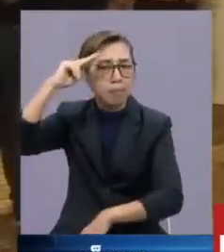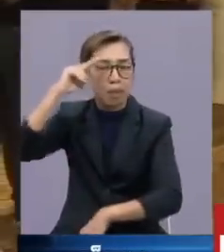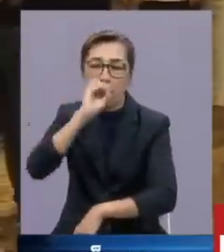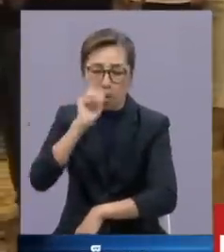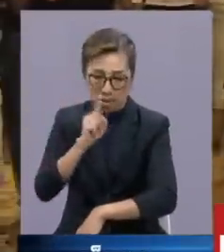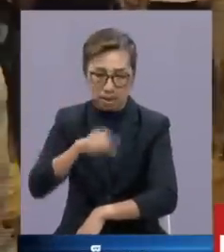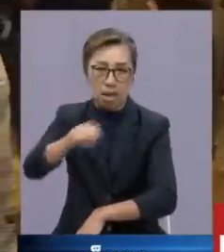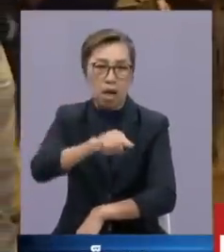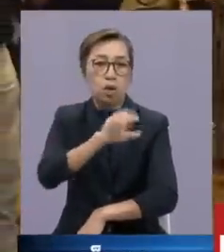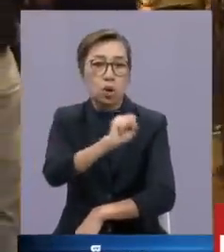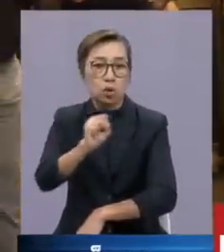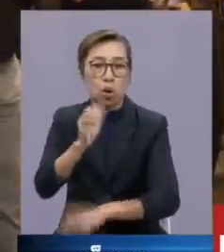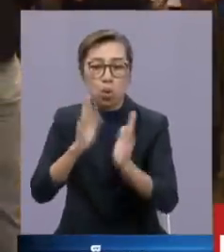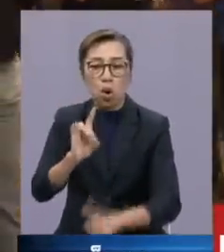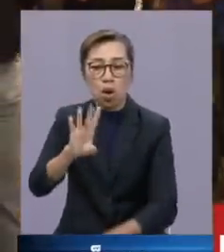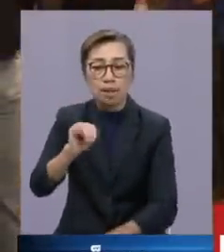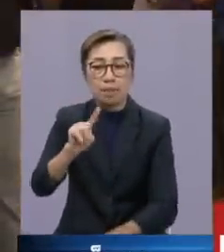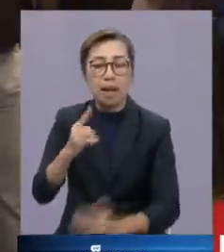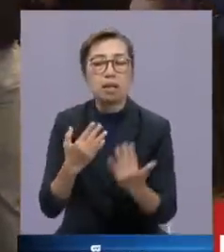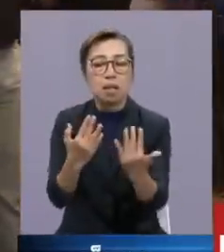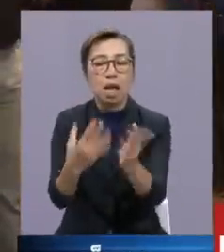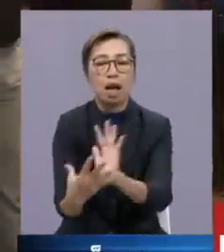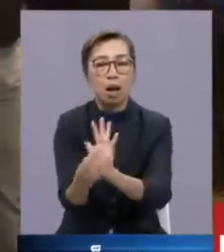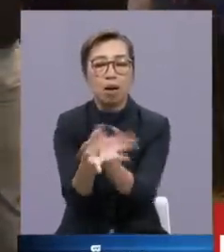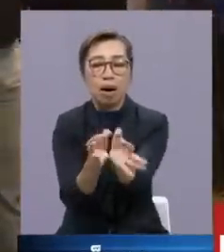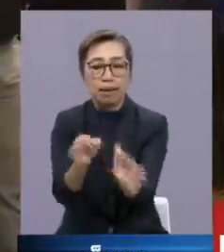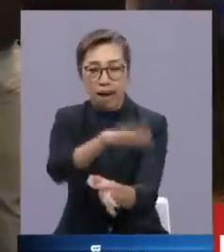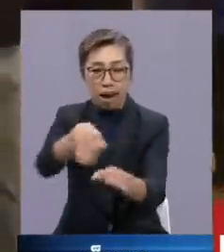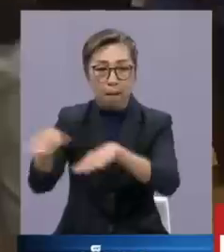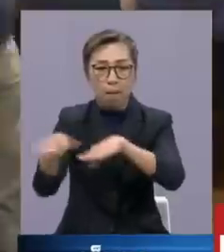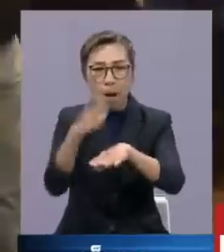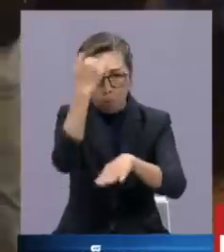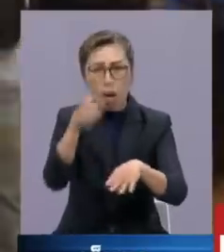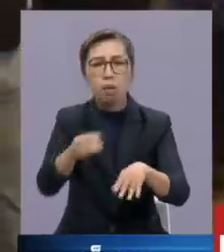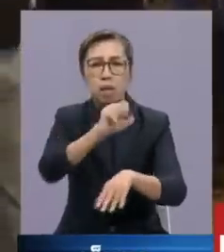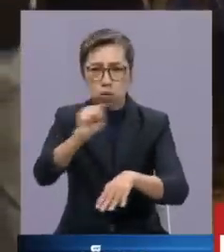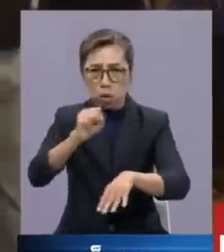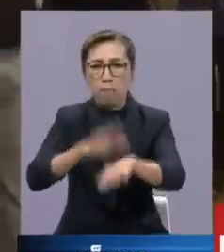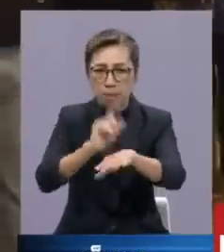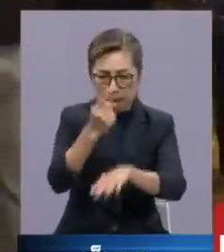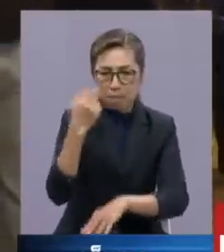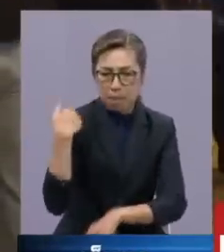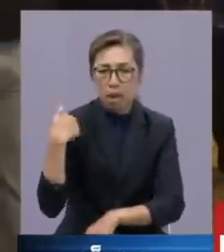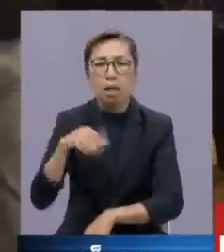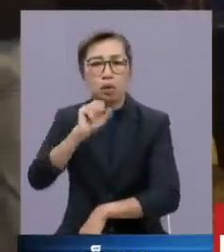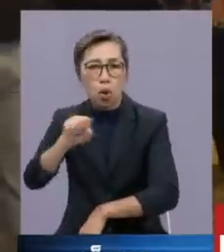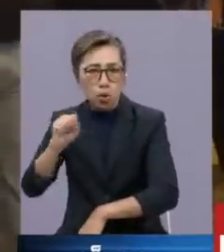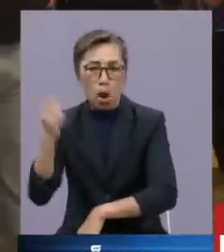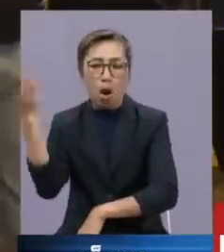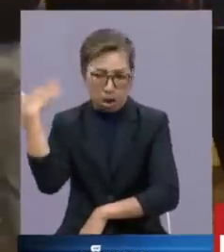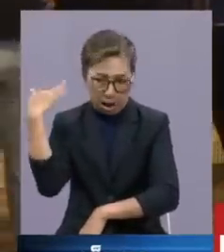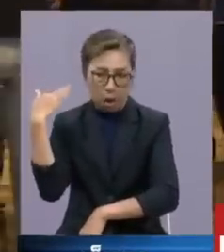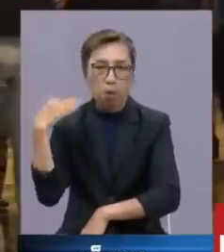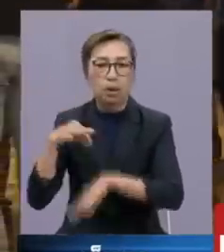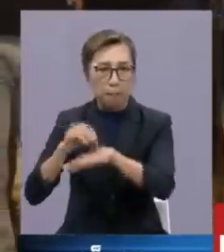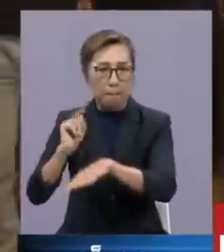ง141คนซึ่งมีทั้งอดีตส.ส.และส.ส.หน้าใหม่เพื่อเป็นการเตรียมความพร้อมในการทำหน้าที่ทั้งในสภาการประสานง